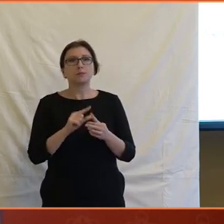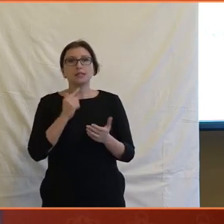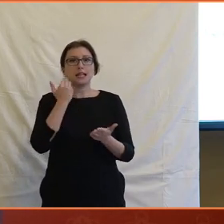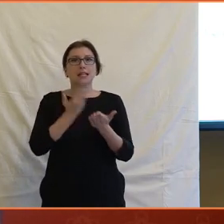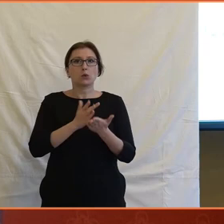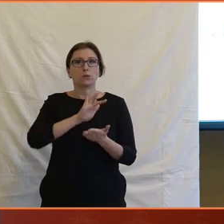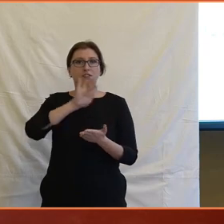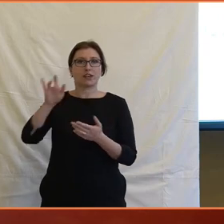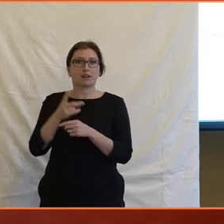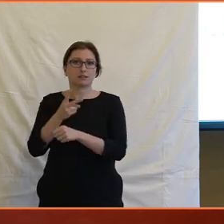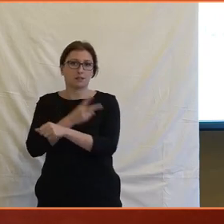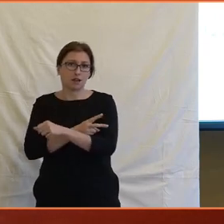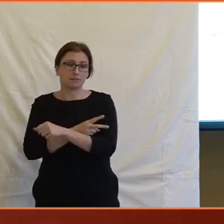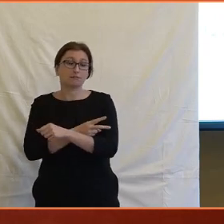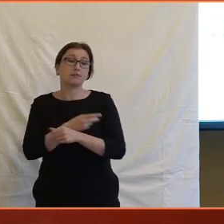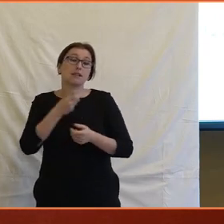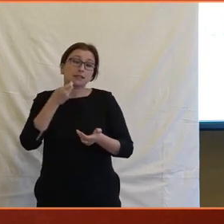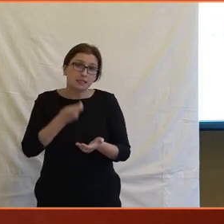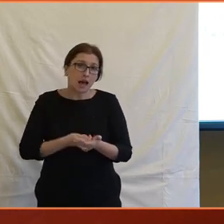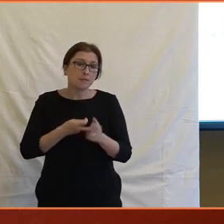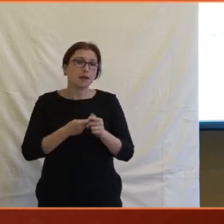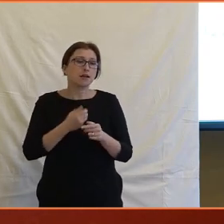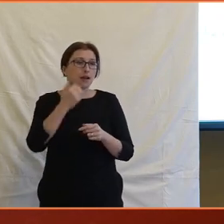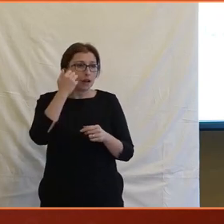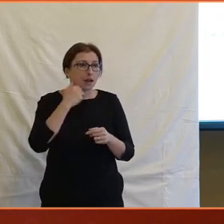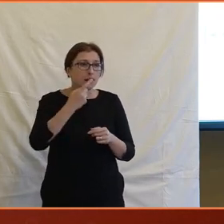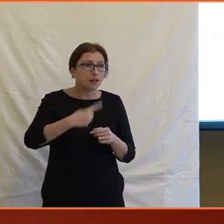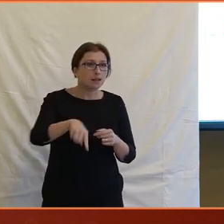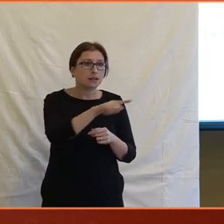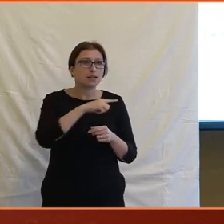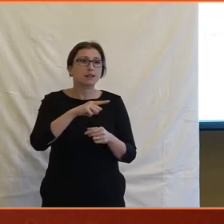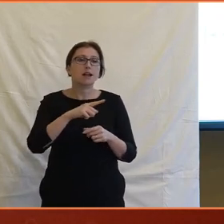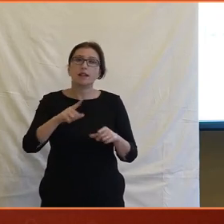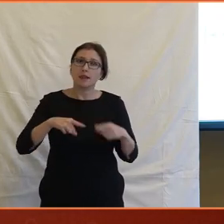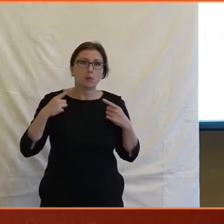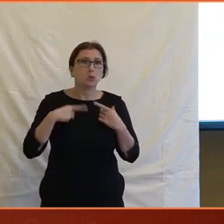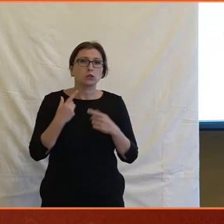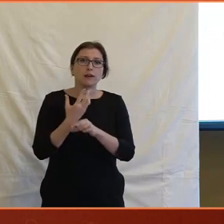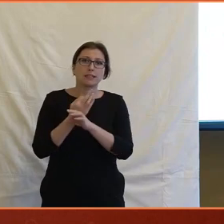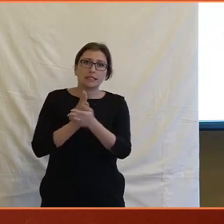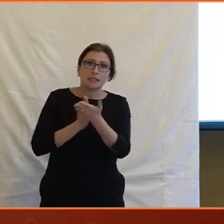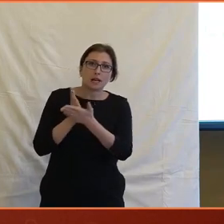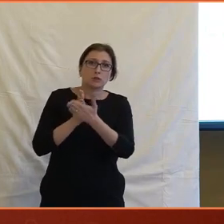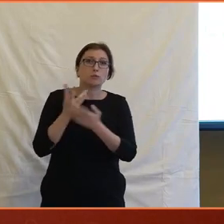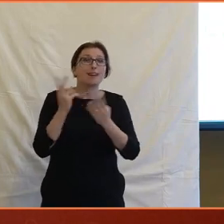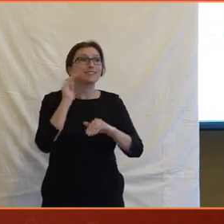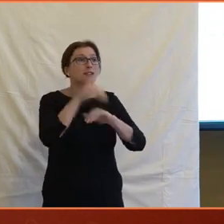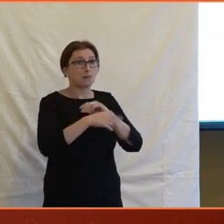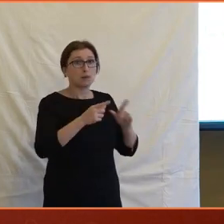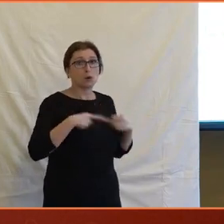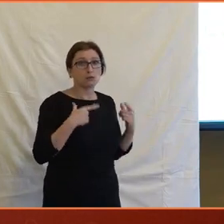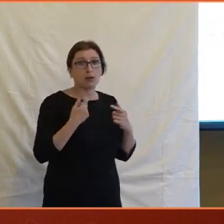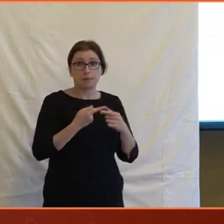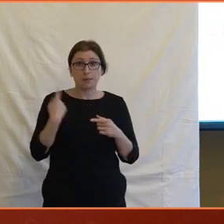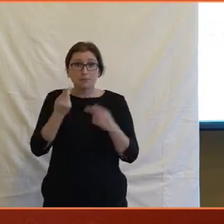nedůvěra ve stát, což vede třeba k tomu, že právě nevyužíváme ty digitální služby tak jako na západě. A i když je máme